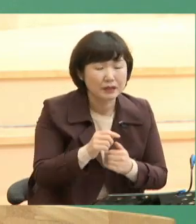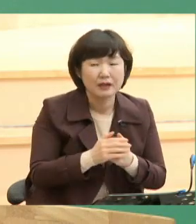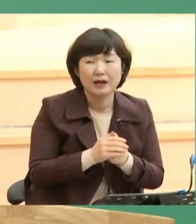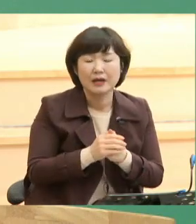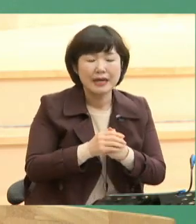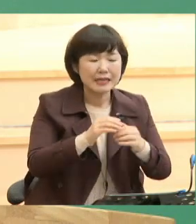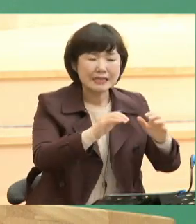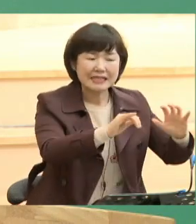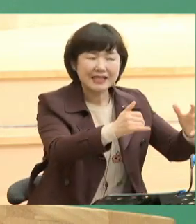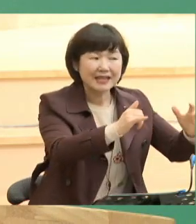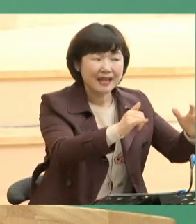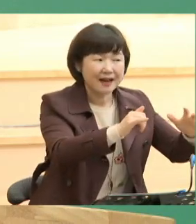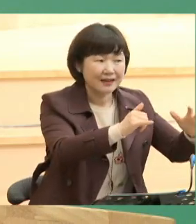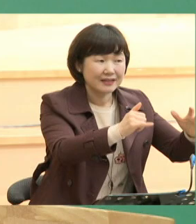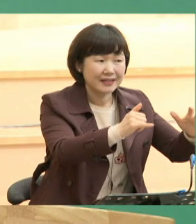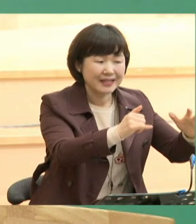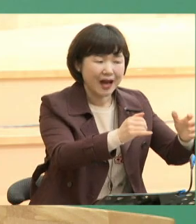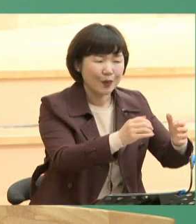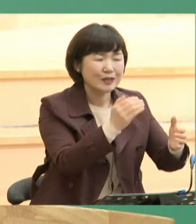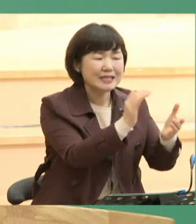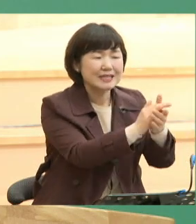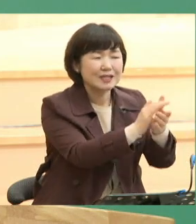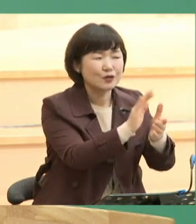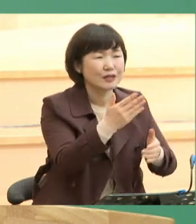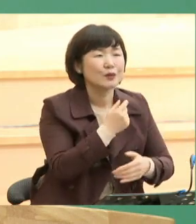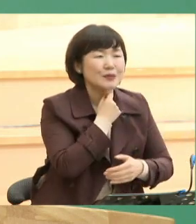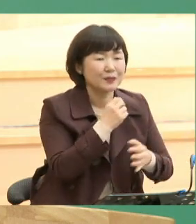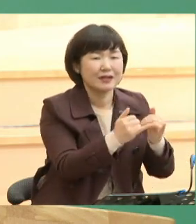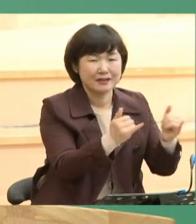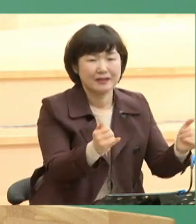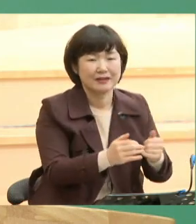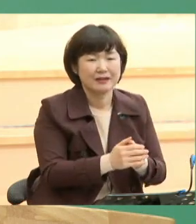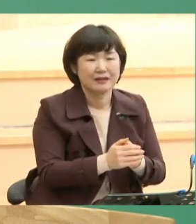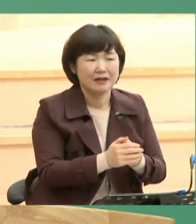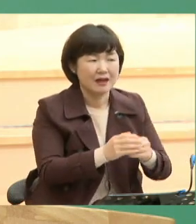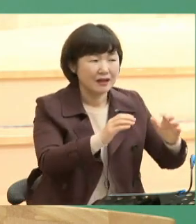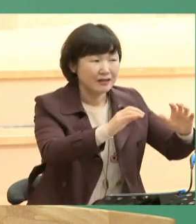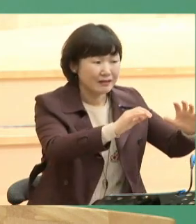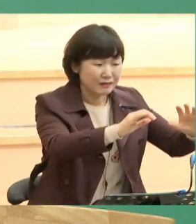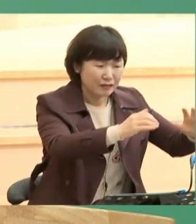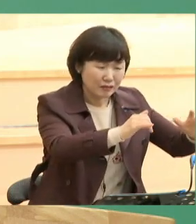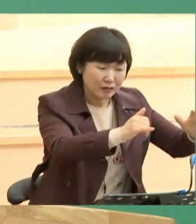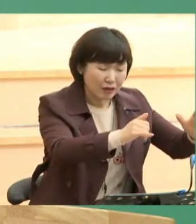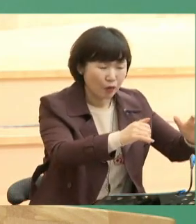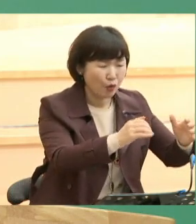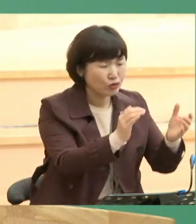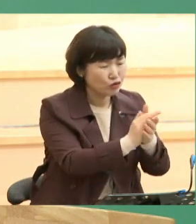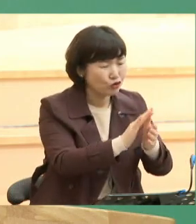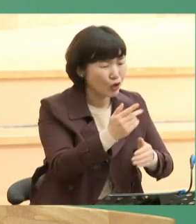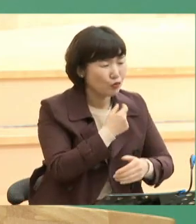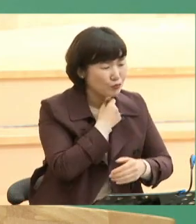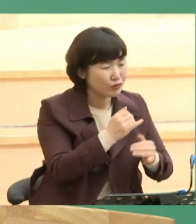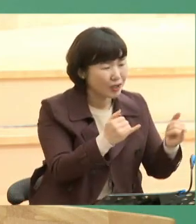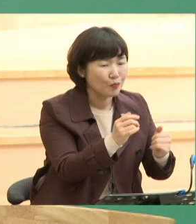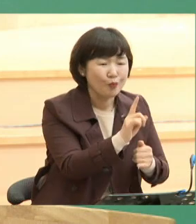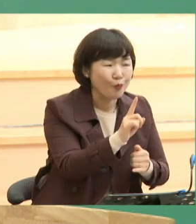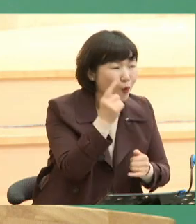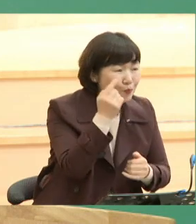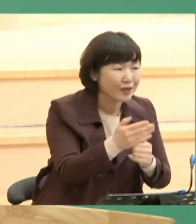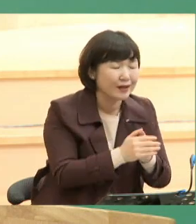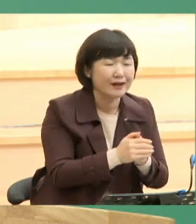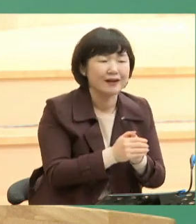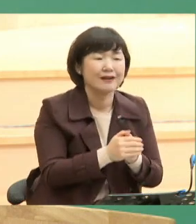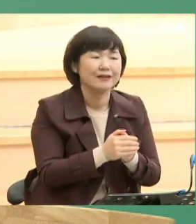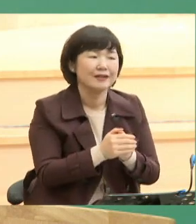벗이 되고자 하는 자 그렇게 말합니다 세상과 벗이 된다는게 좀 헷갈려요 어떻게 하는 것이 세상과 벗이 되어